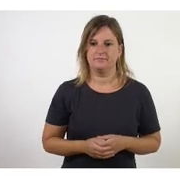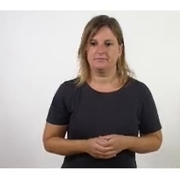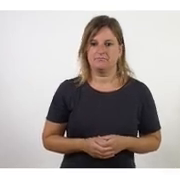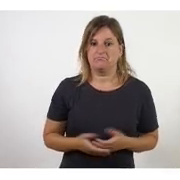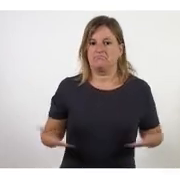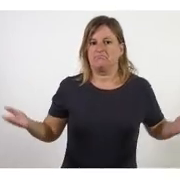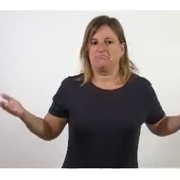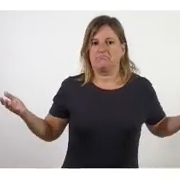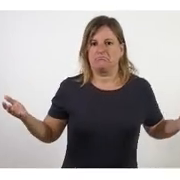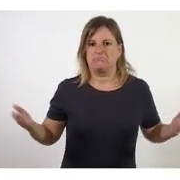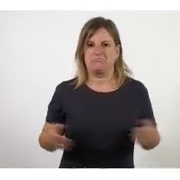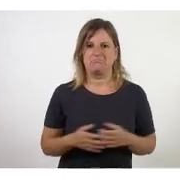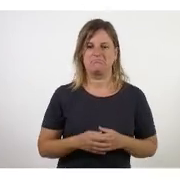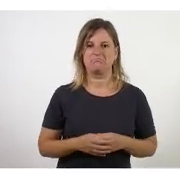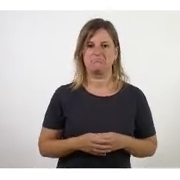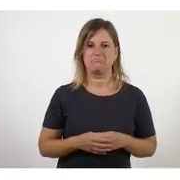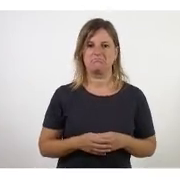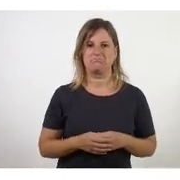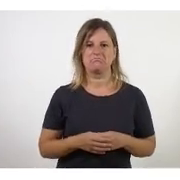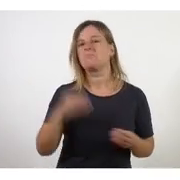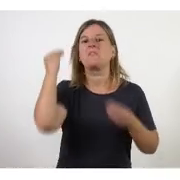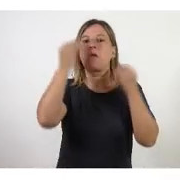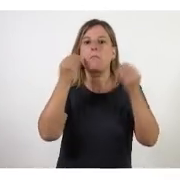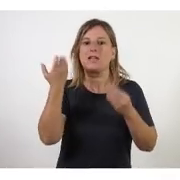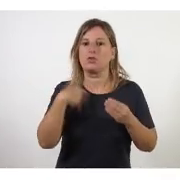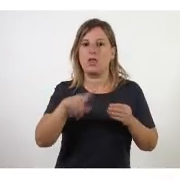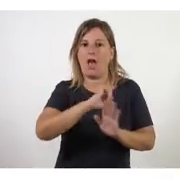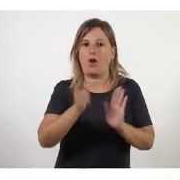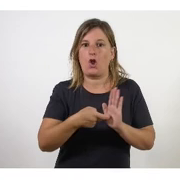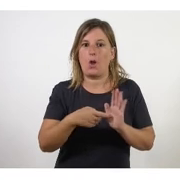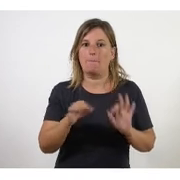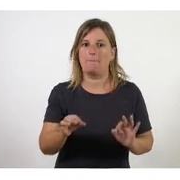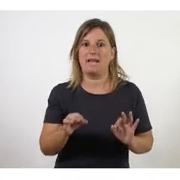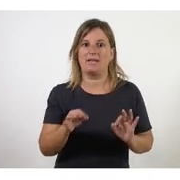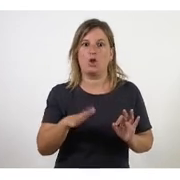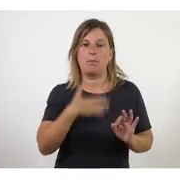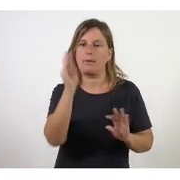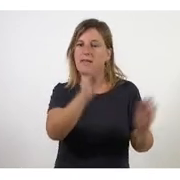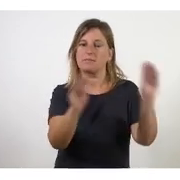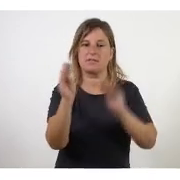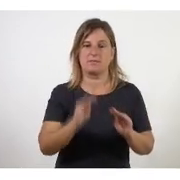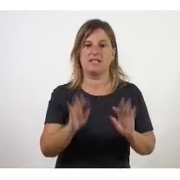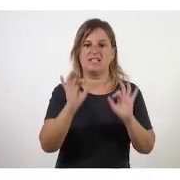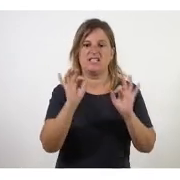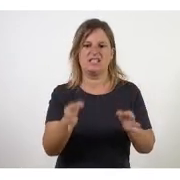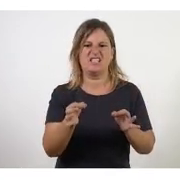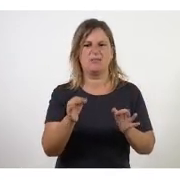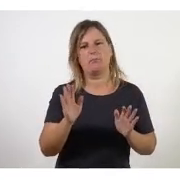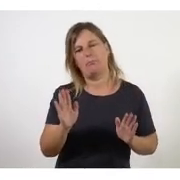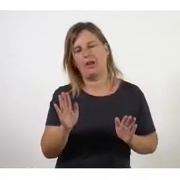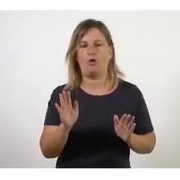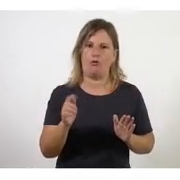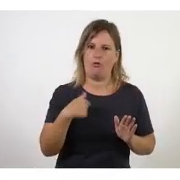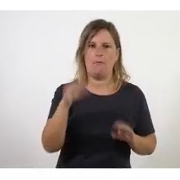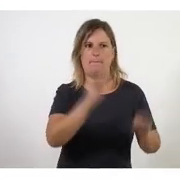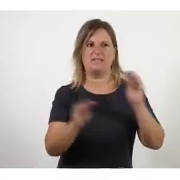Bé, doncs crec que ho hem vist tot. Es podria complicar la cosa? Sí, però